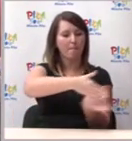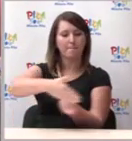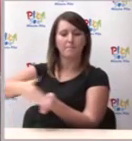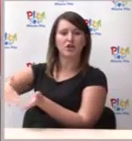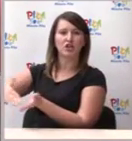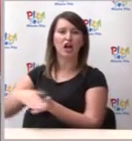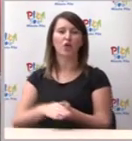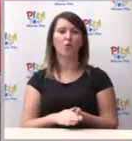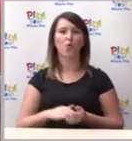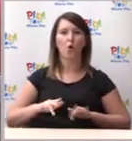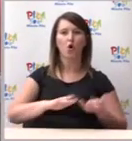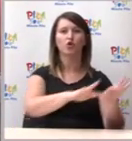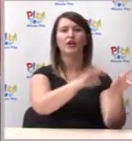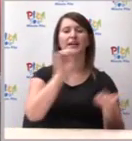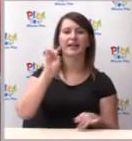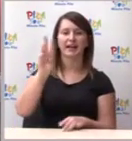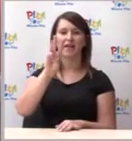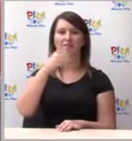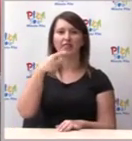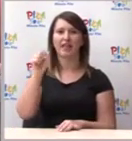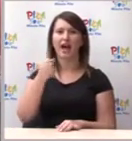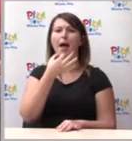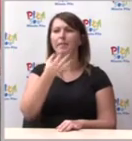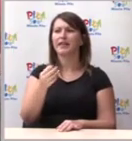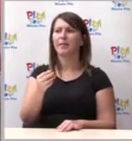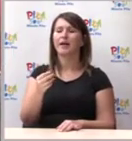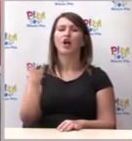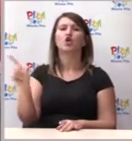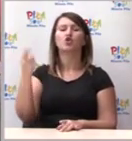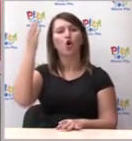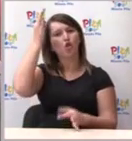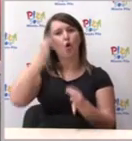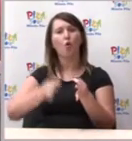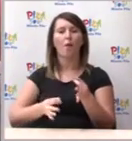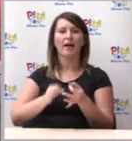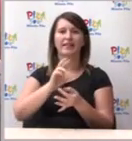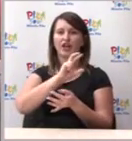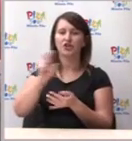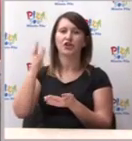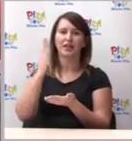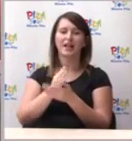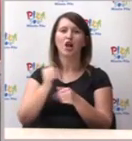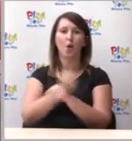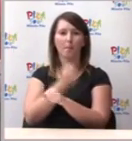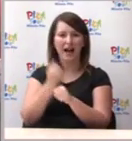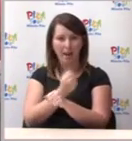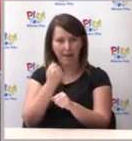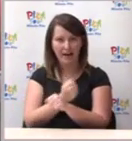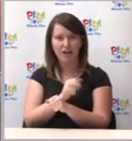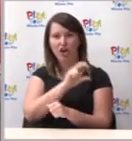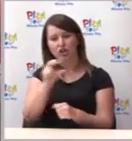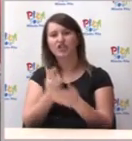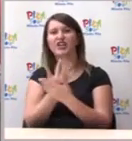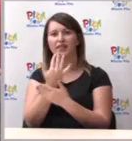betonowej części, i tych zarośli, które w tej chwili bardzo się rozrosły? To